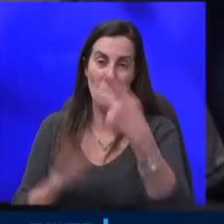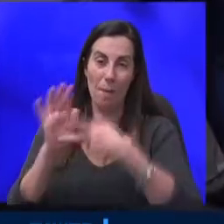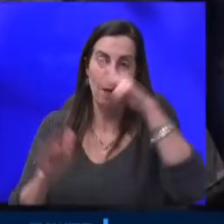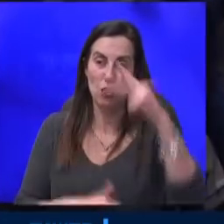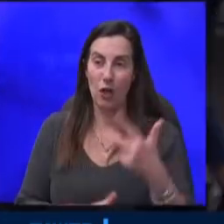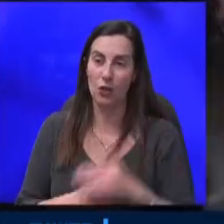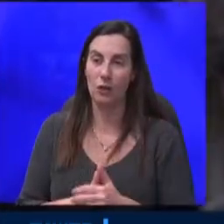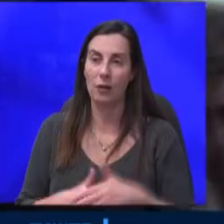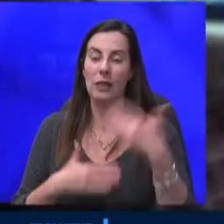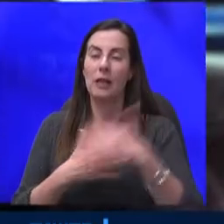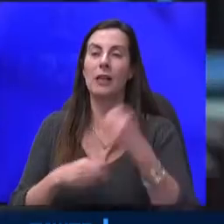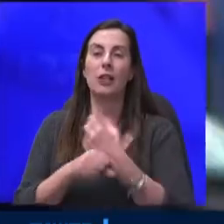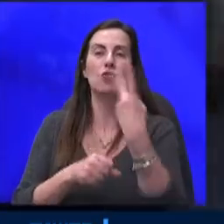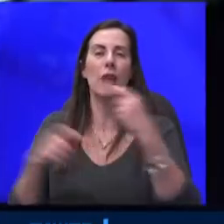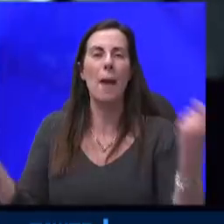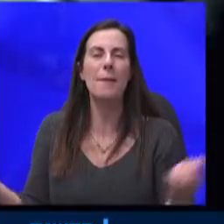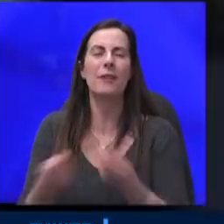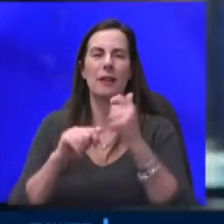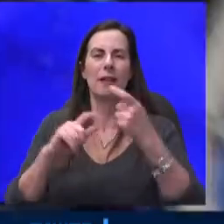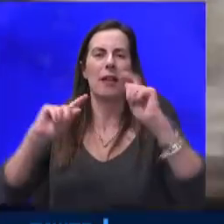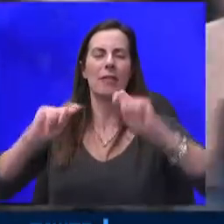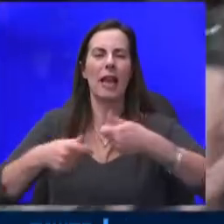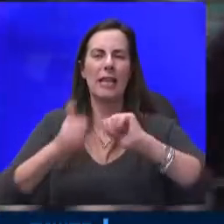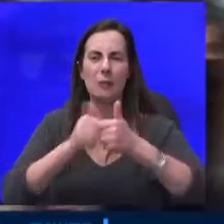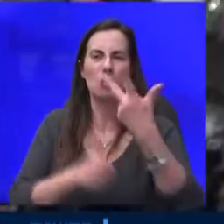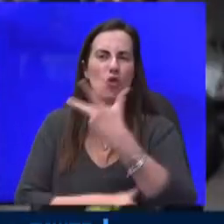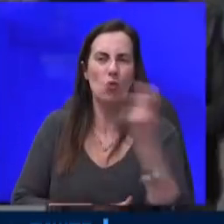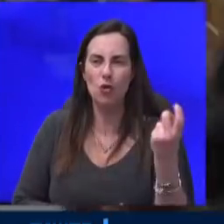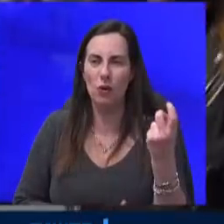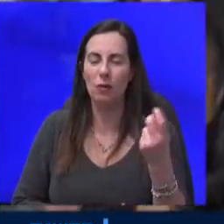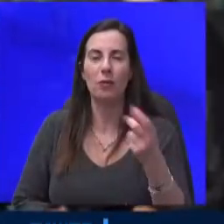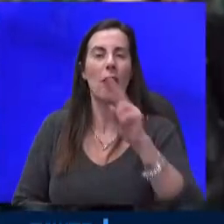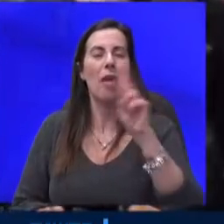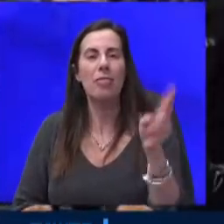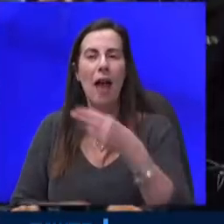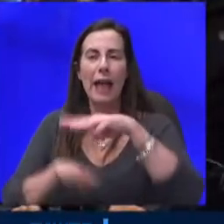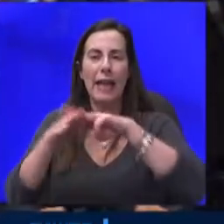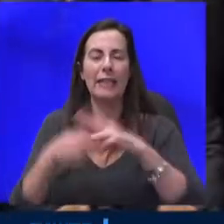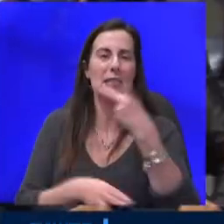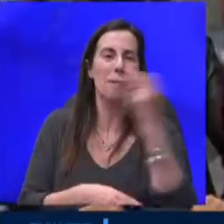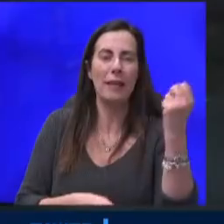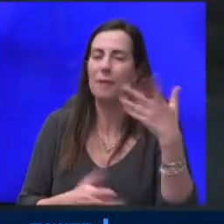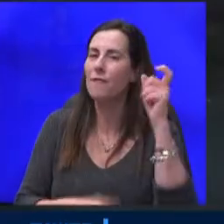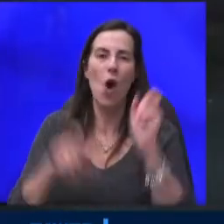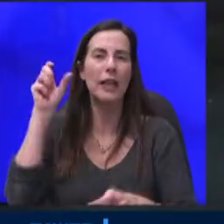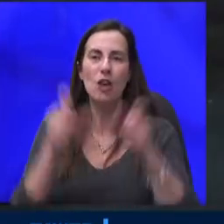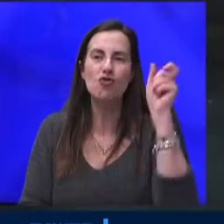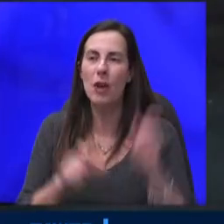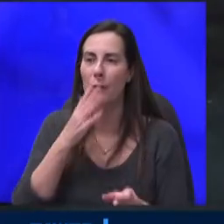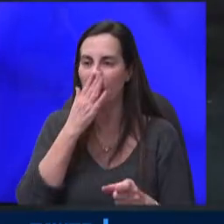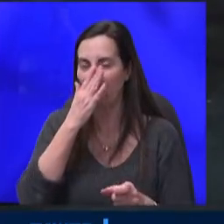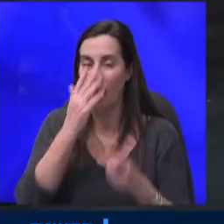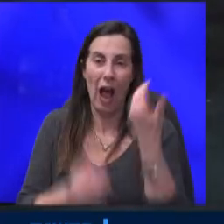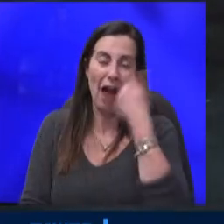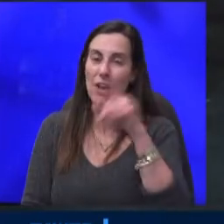שתי זוגות ניו בלנס ב-300 שקלים, נייק ואדידס ב-200, איפה כולם? רק חבל שזה לא קולנוע,